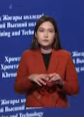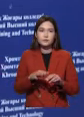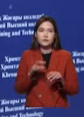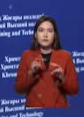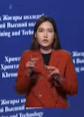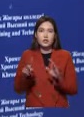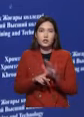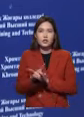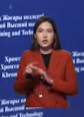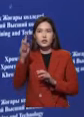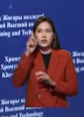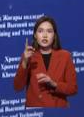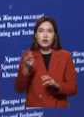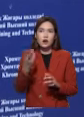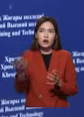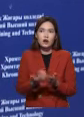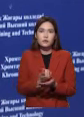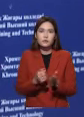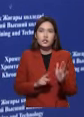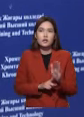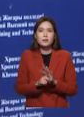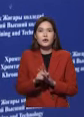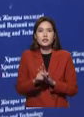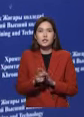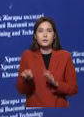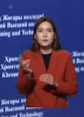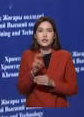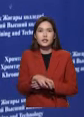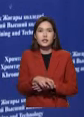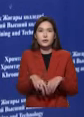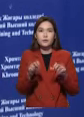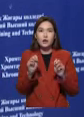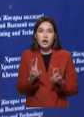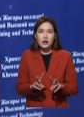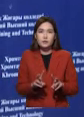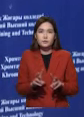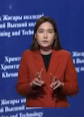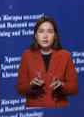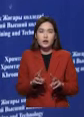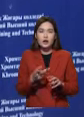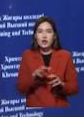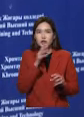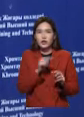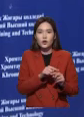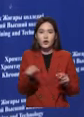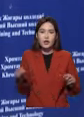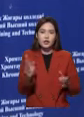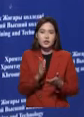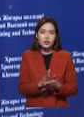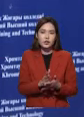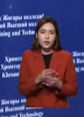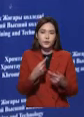өйткені 55 жастан бастап пенсияны жиналған өздерінің құжаттары ертерек